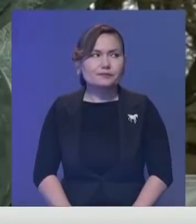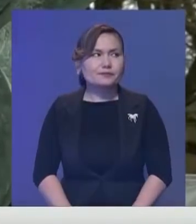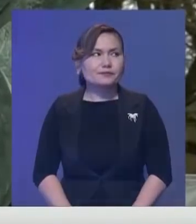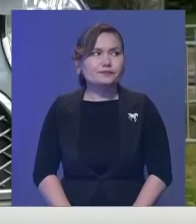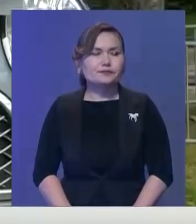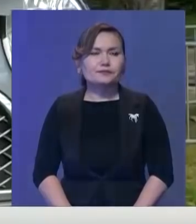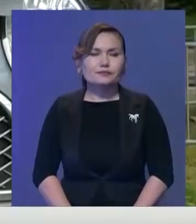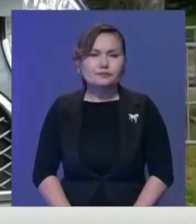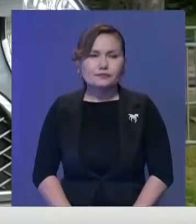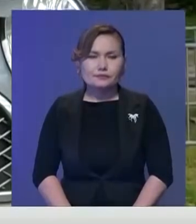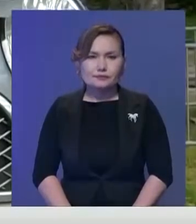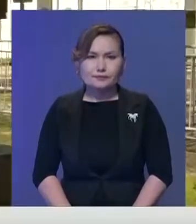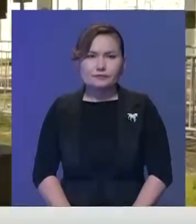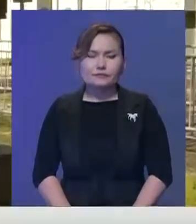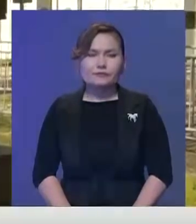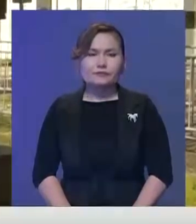айтады.